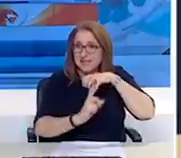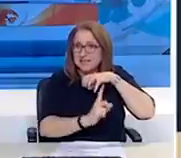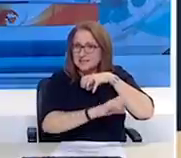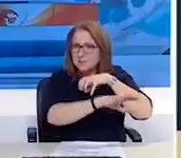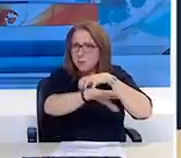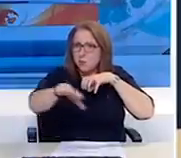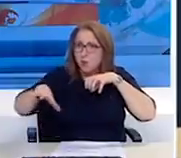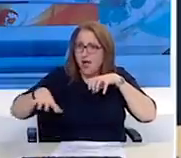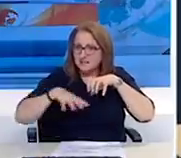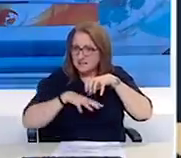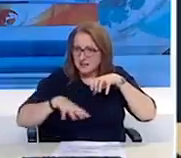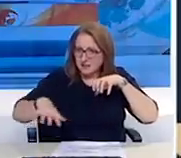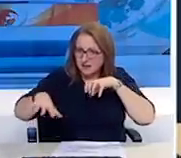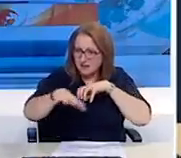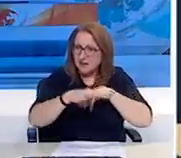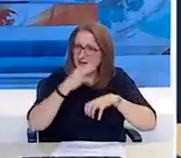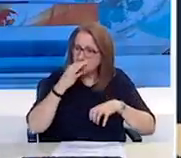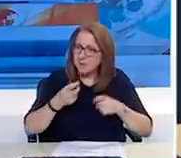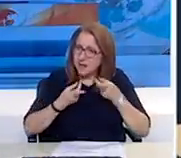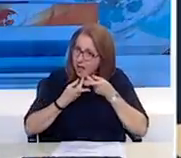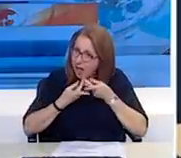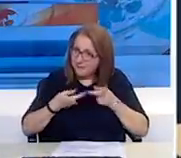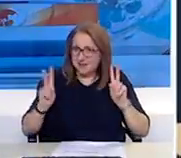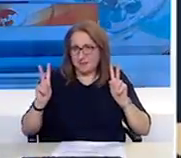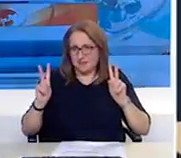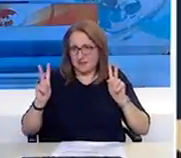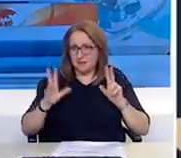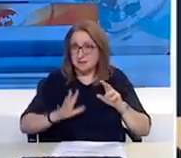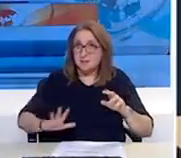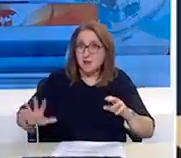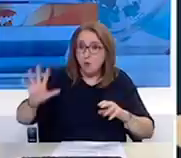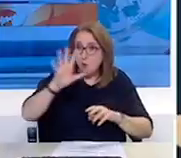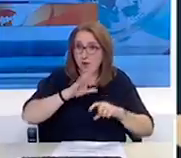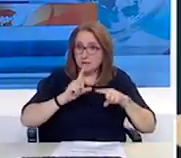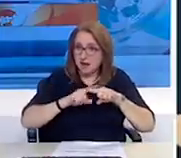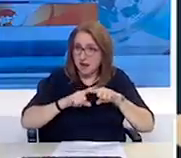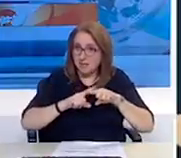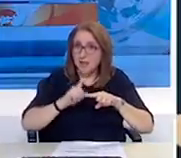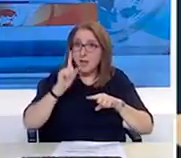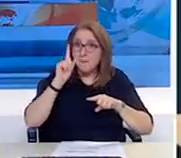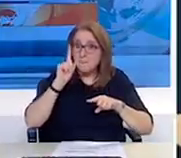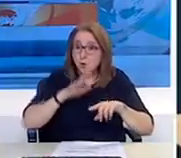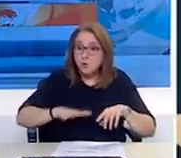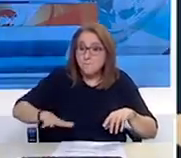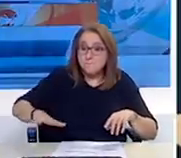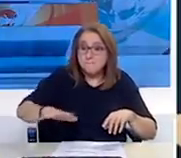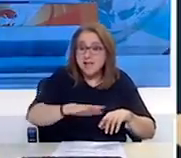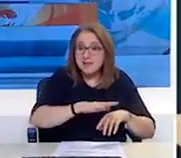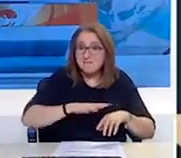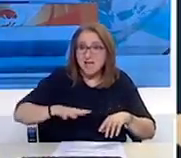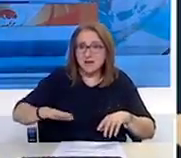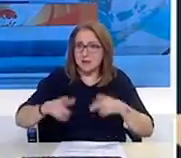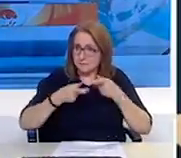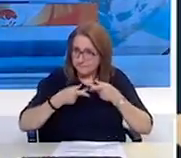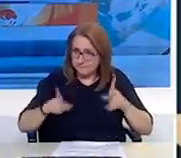υπόλοιπους υφυπουργούς. Δηλαδή, επιτρέπεται η κίνηση σε όλη τη χώρα εντός περιφερειακής ενότητας. Για τις περιπτώσεις